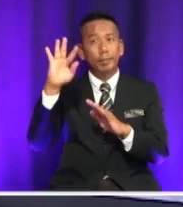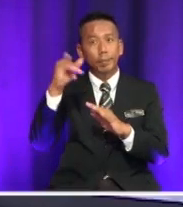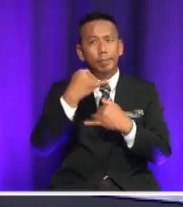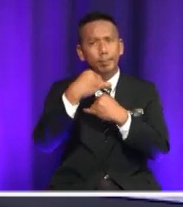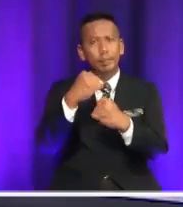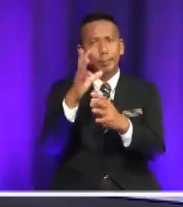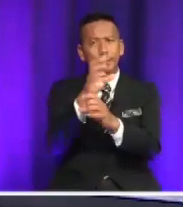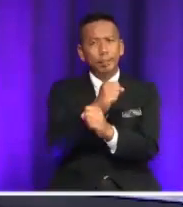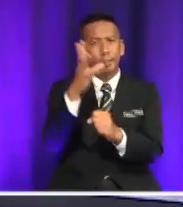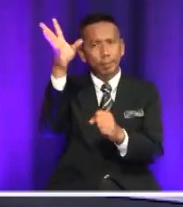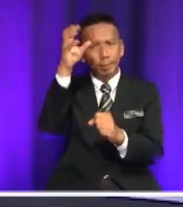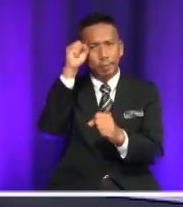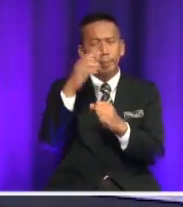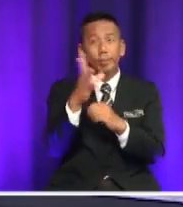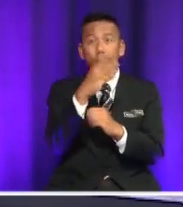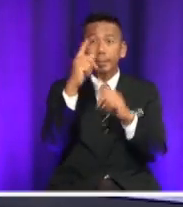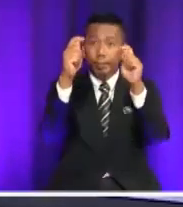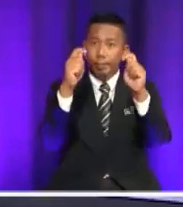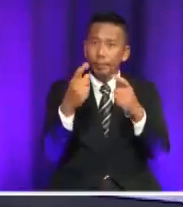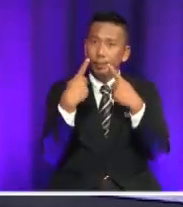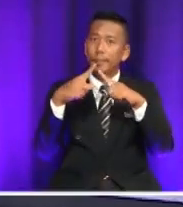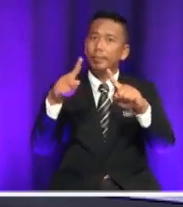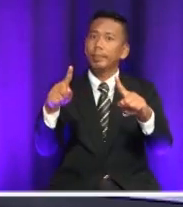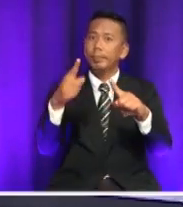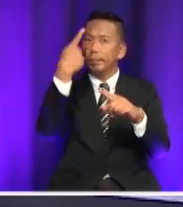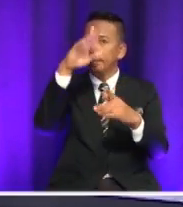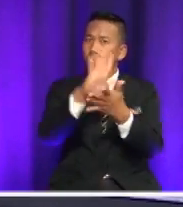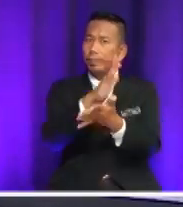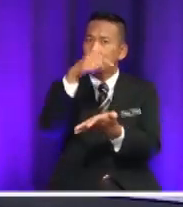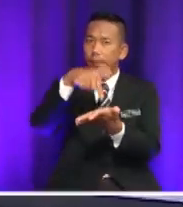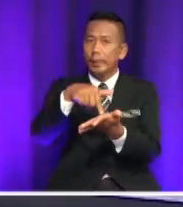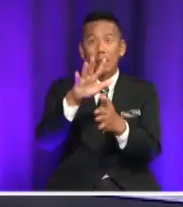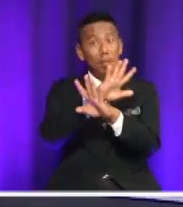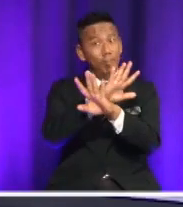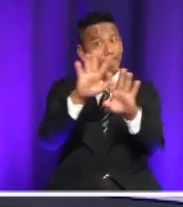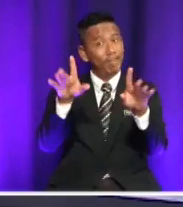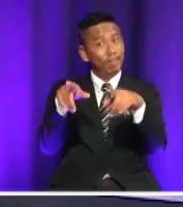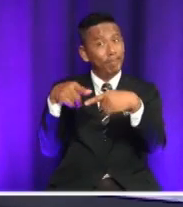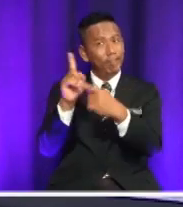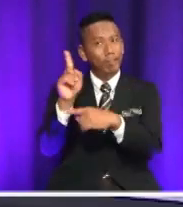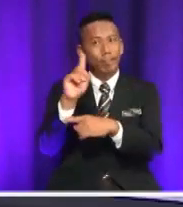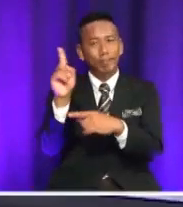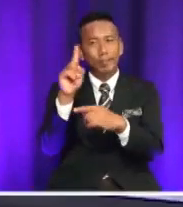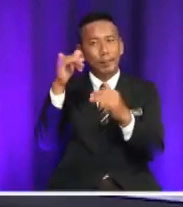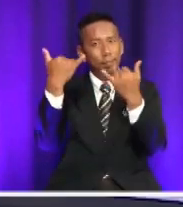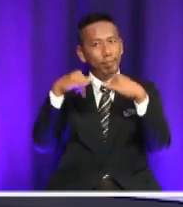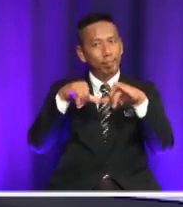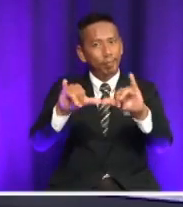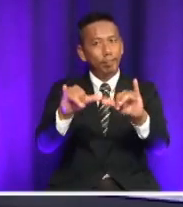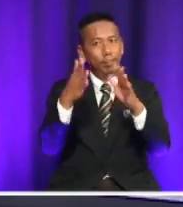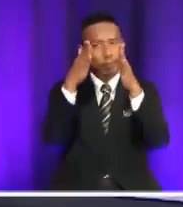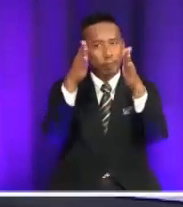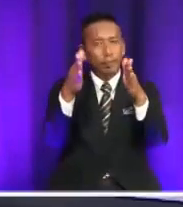ingin mendapatkan lebih lanjut dan juga teknik-teknik menjawab bagi kertas ini hah jangan kemana-mana ada berikan perhatian yang sepenuhnya